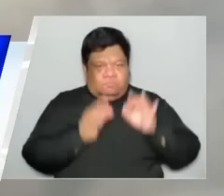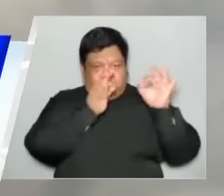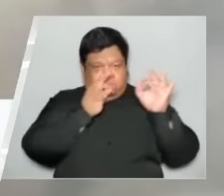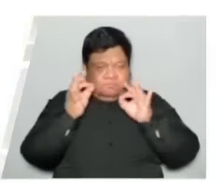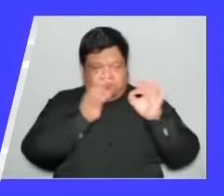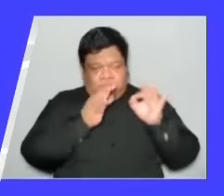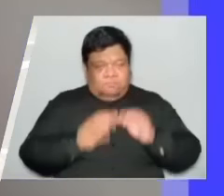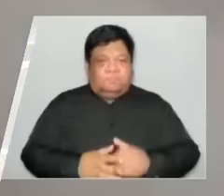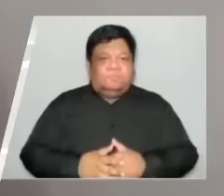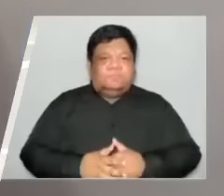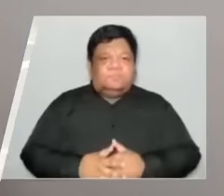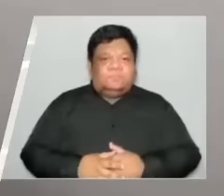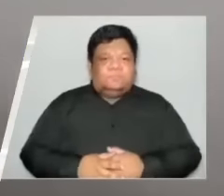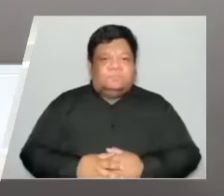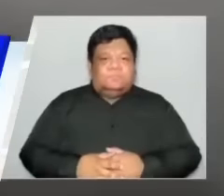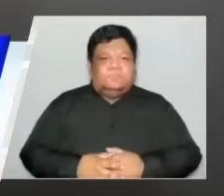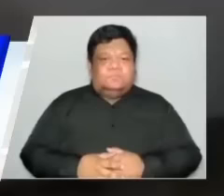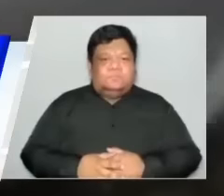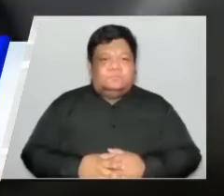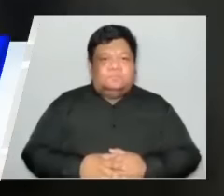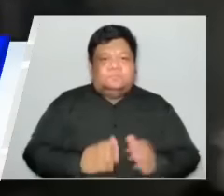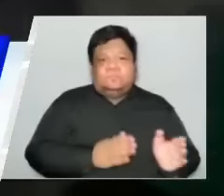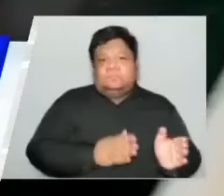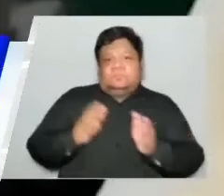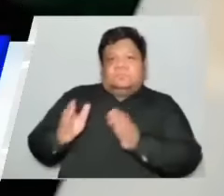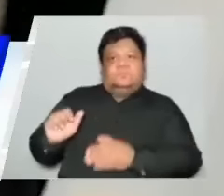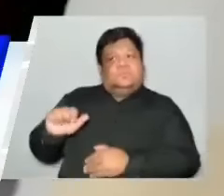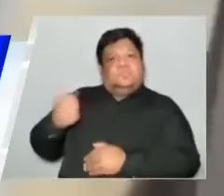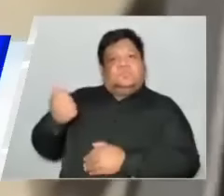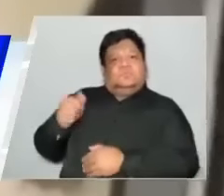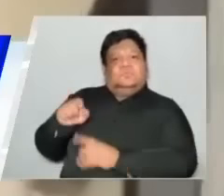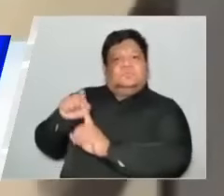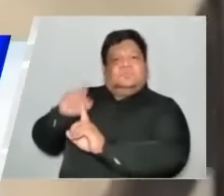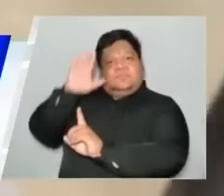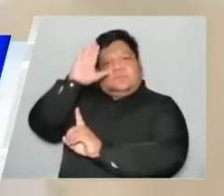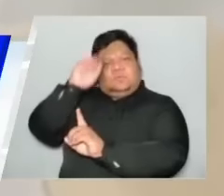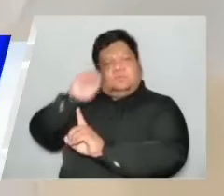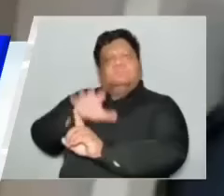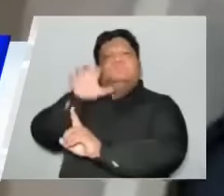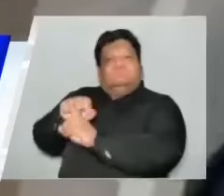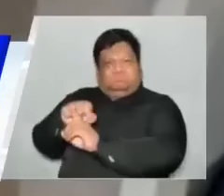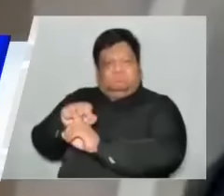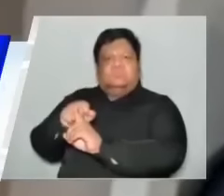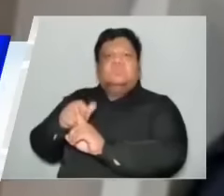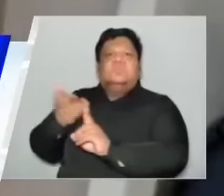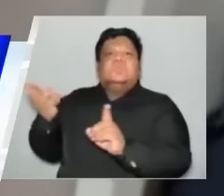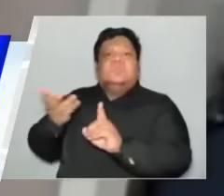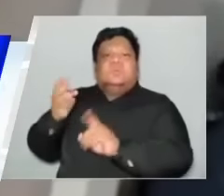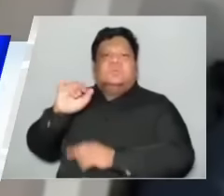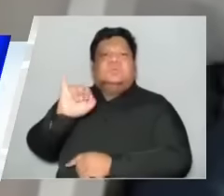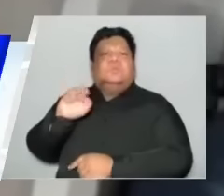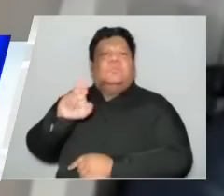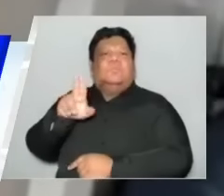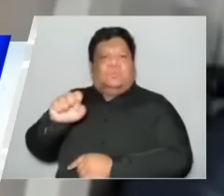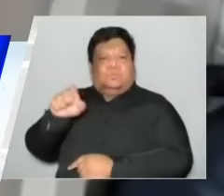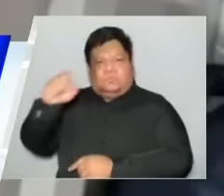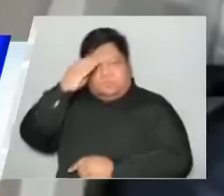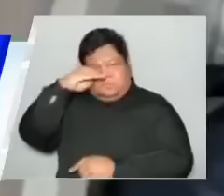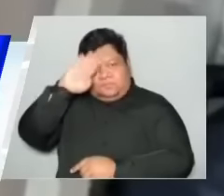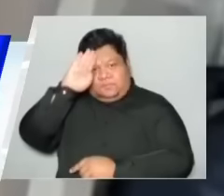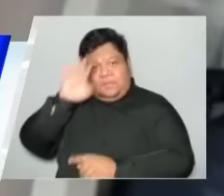2002. Isang lalaki naman ang naaresto sa anti-drug operation sa Imus, Cavite. Nabawi mula sa sospek ang